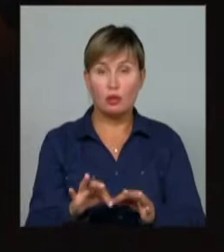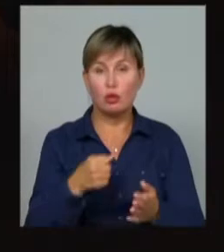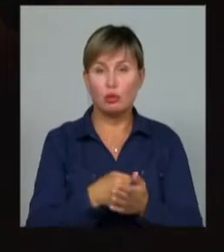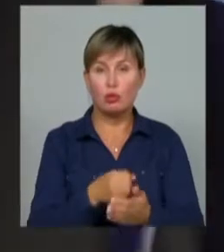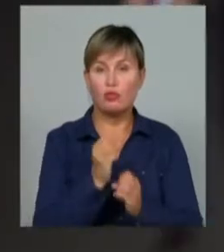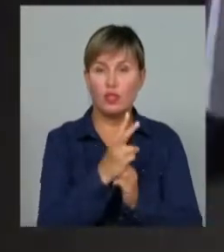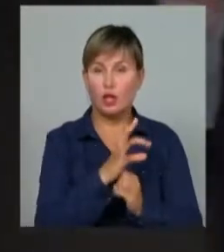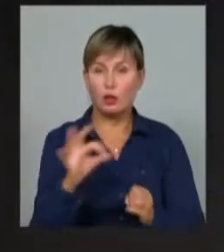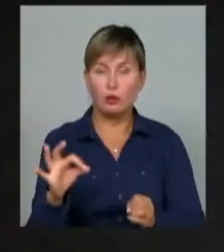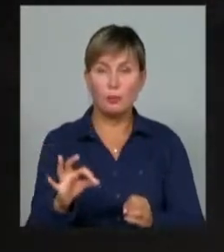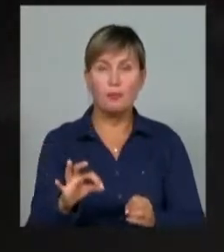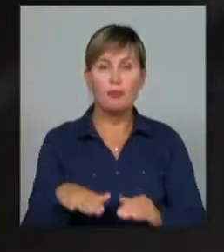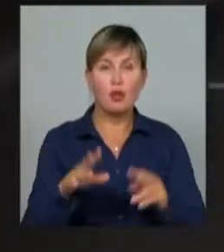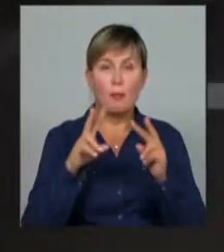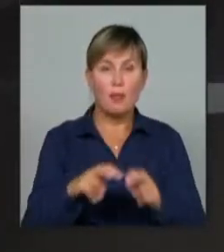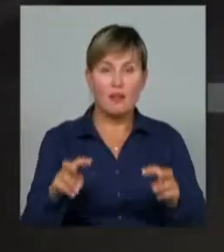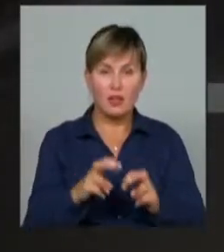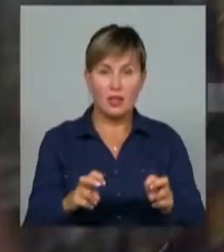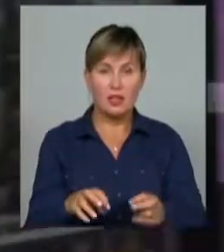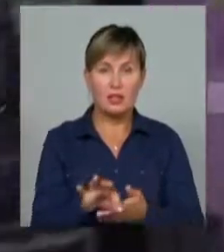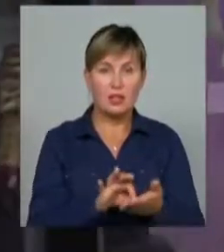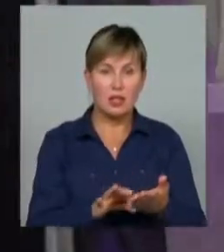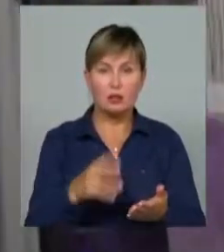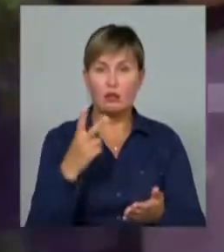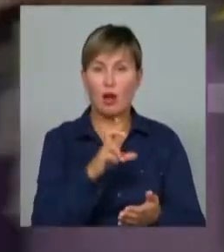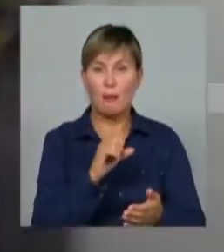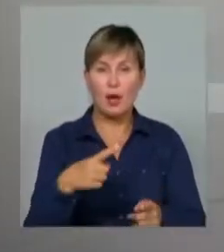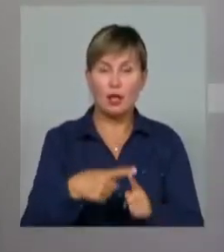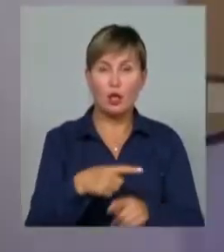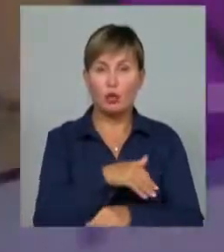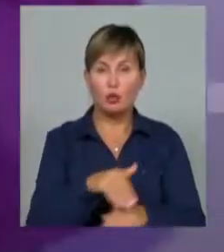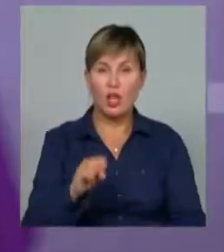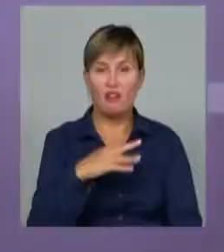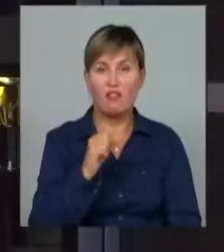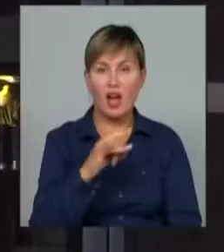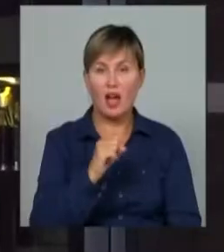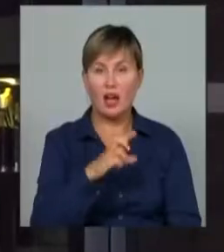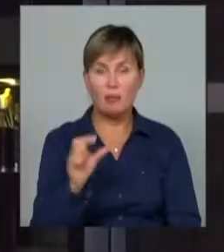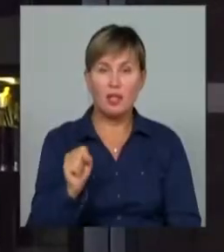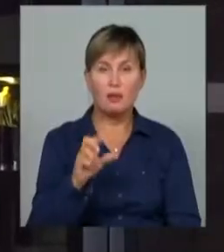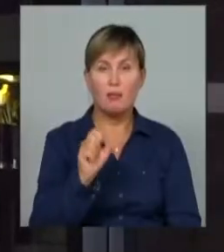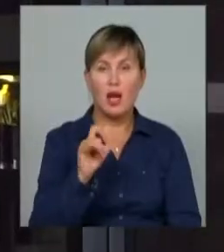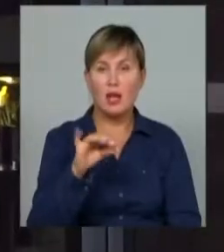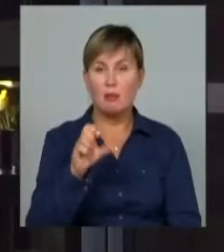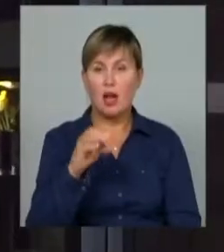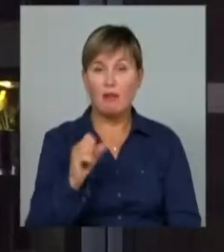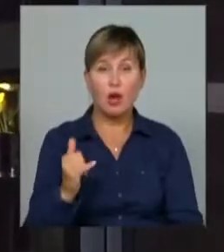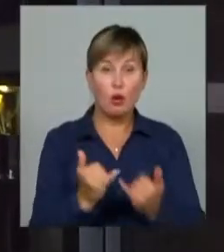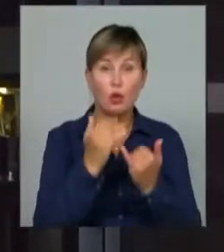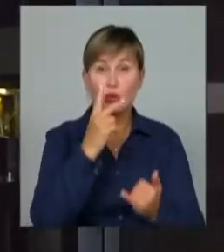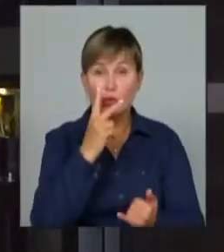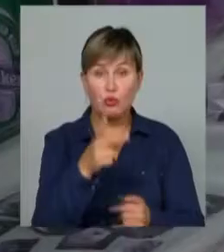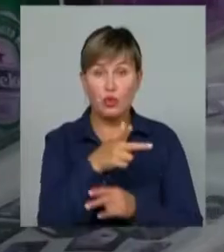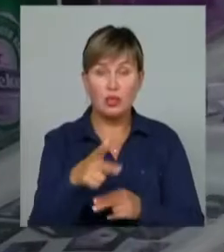часов ночи. Затем проверяющие накрыли сразу 2 бара на пересечении улиц Аль-Фараби и Барибаева. Гости, едва заметив